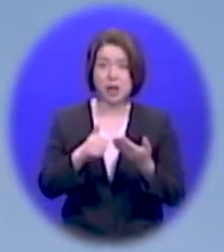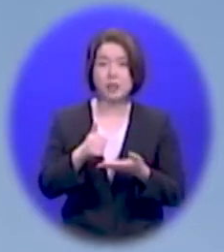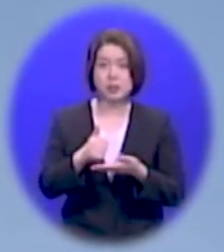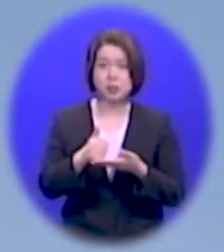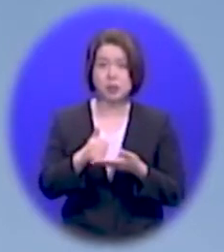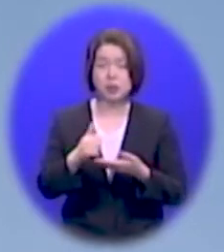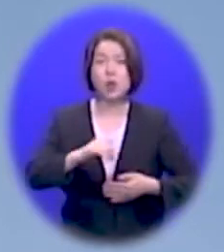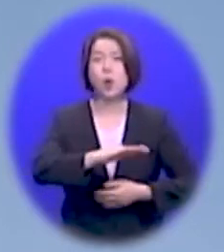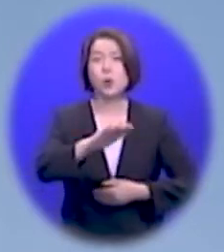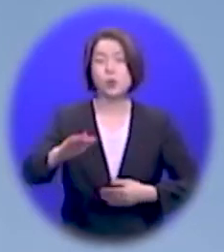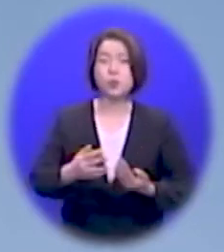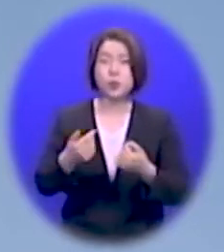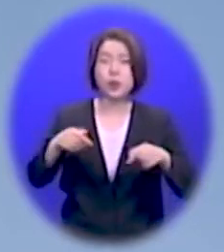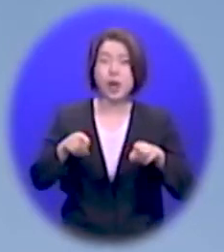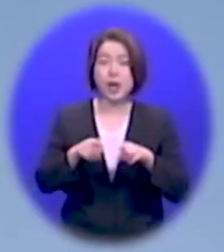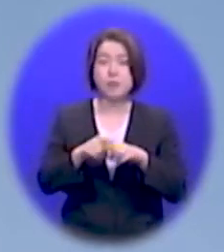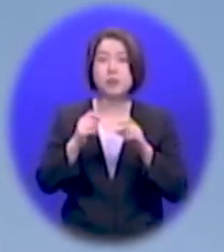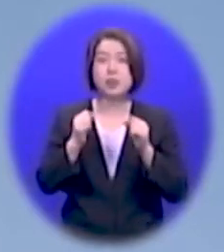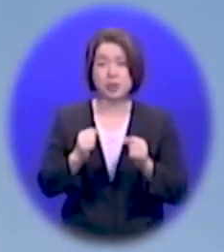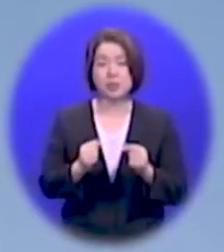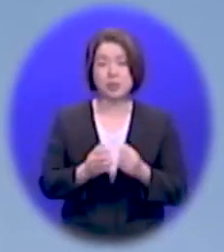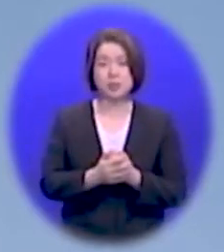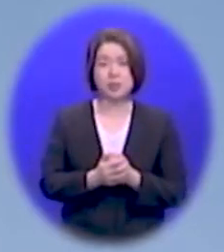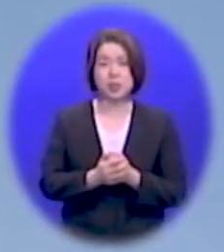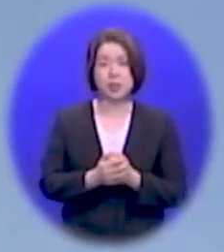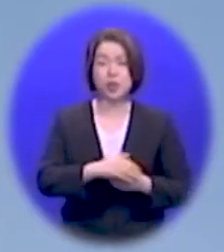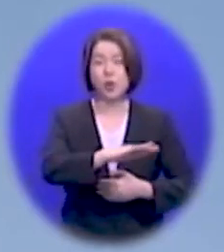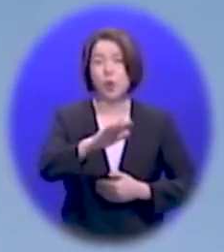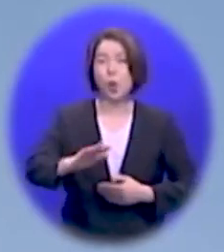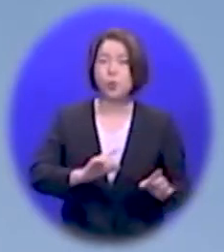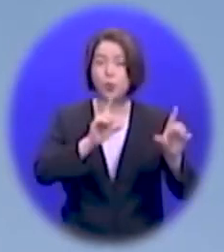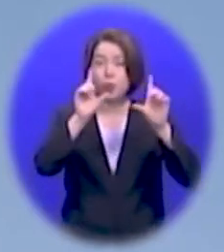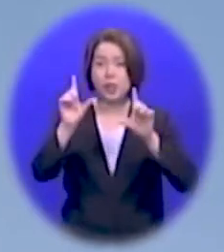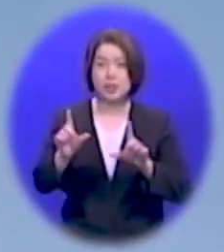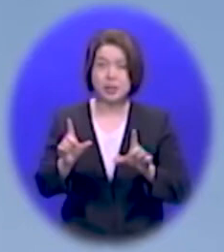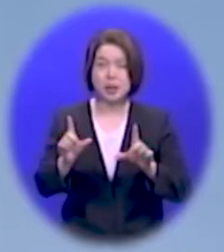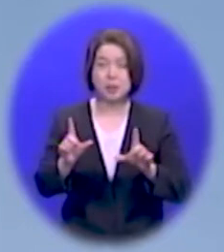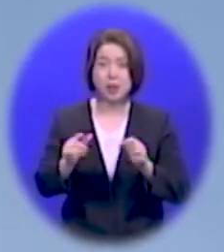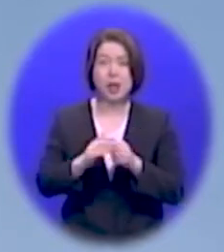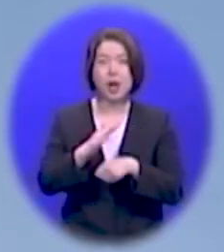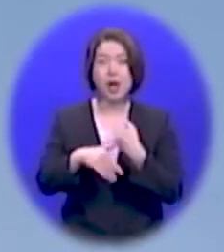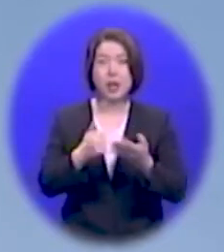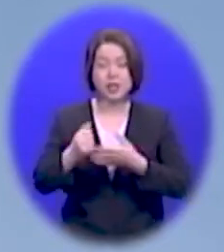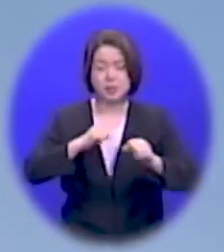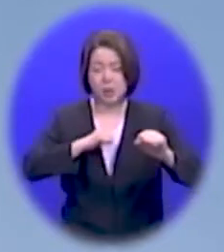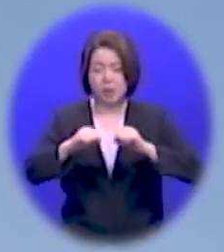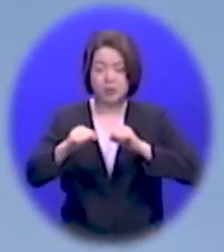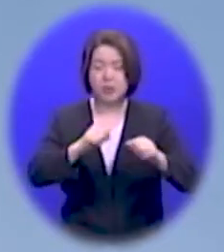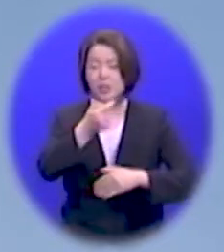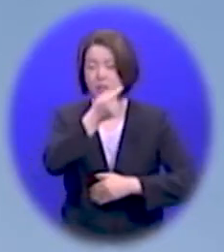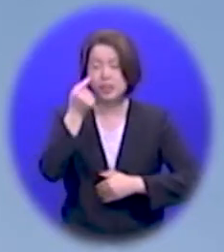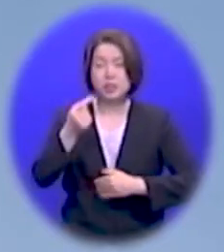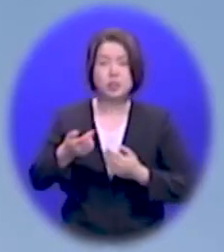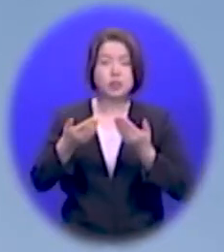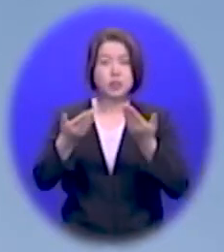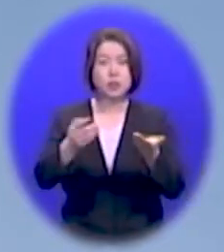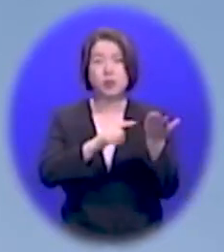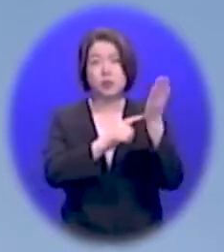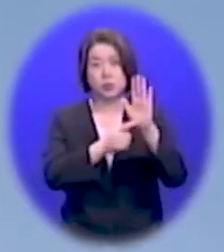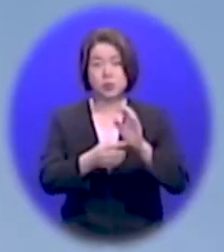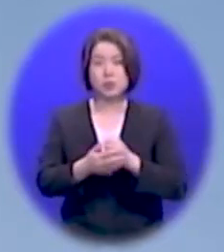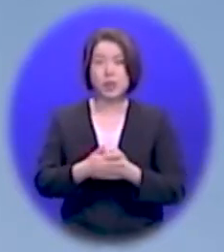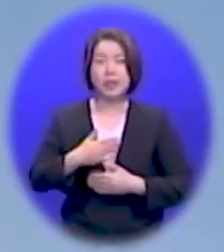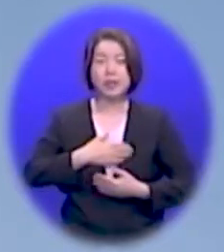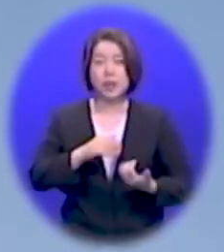우리와 함께 하십니다 우리의 삶에 하나님의 역사하시는 증거를 주십니다 나는